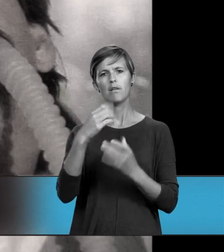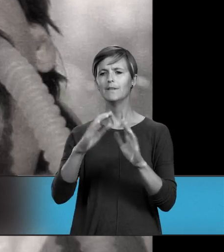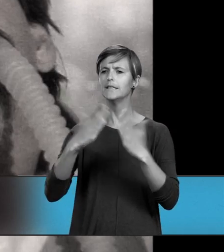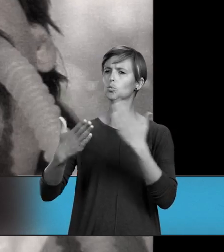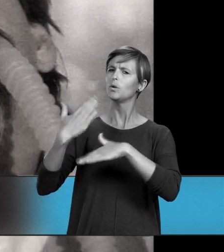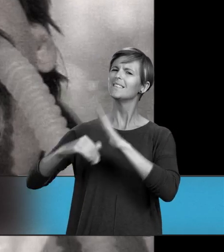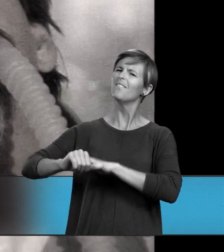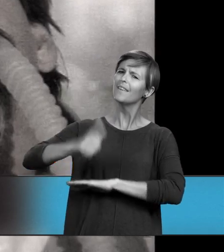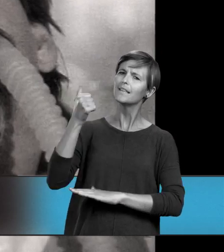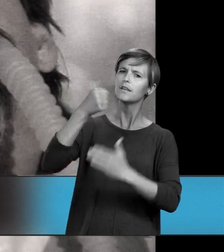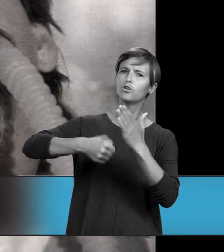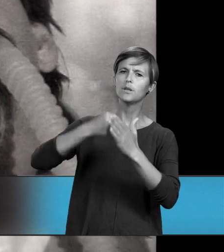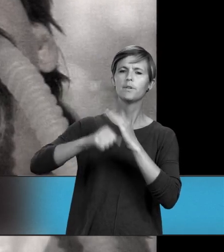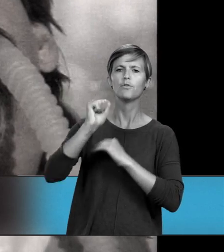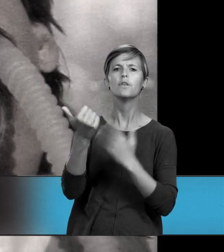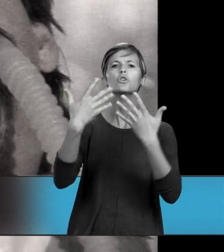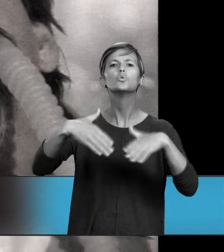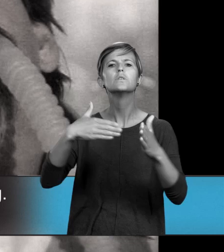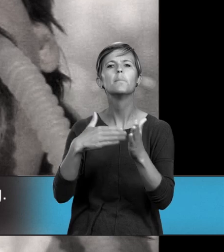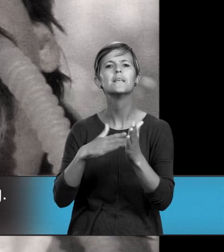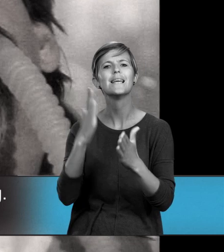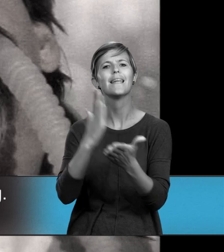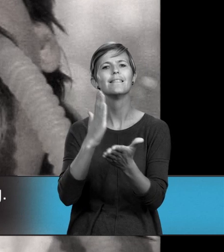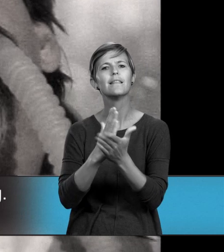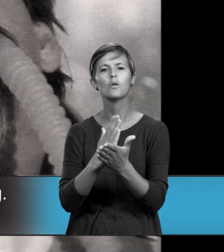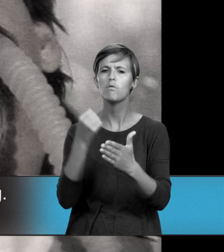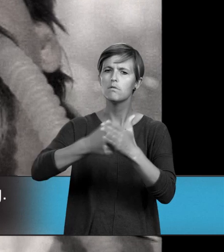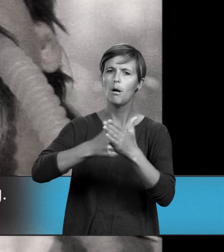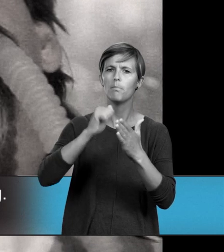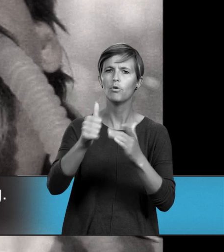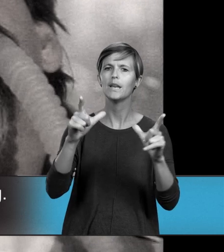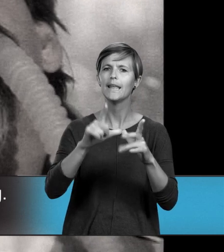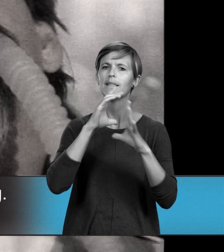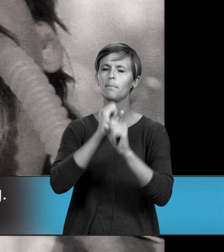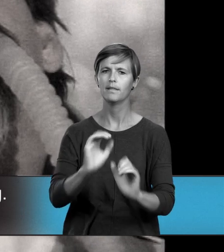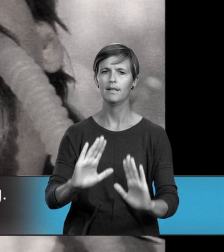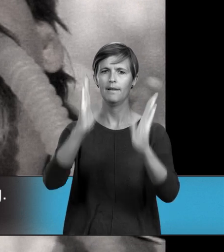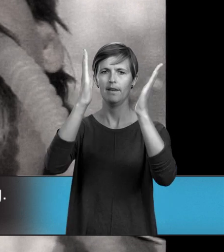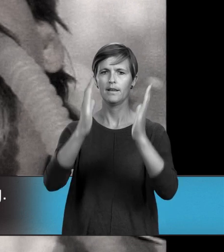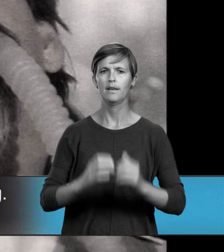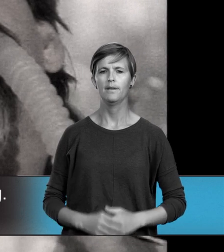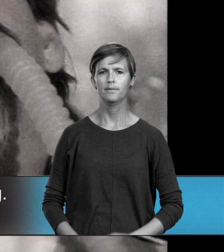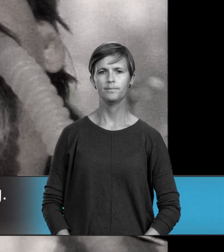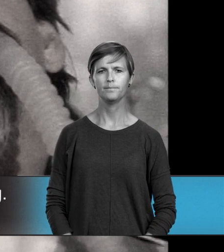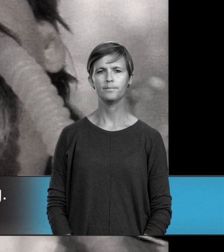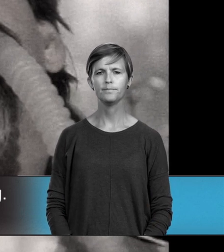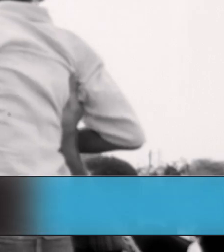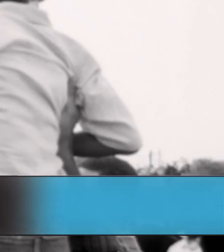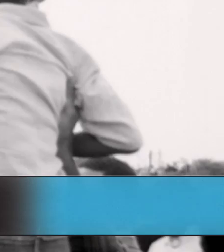Ed Roberts er en av historiens viktigste forkjempere for funksjonshemmedes rettigheter og kamp for independent living.